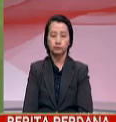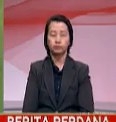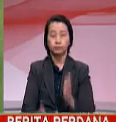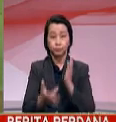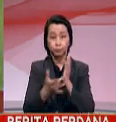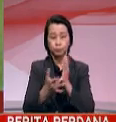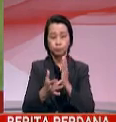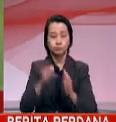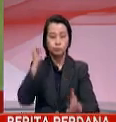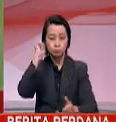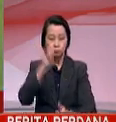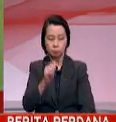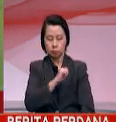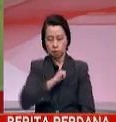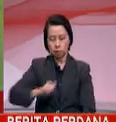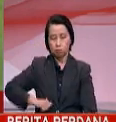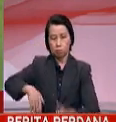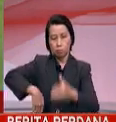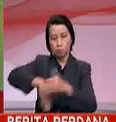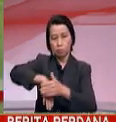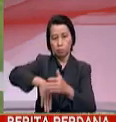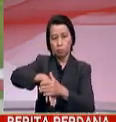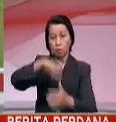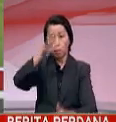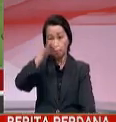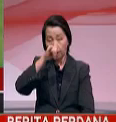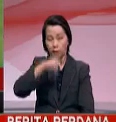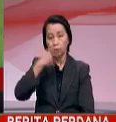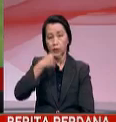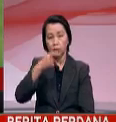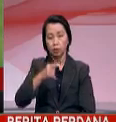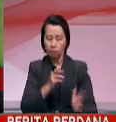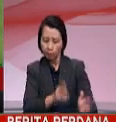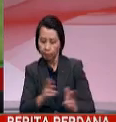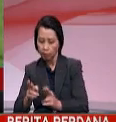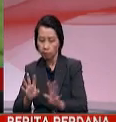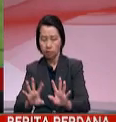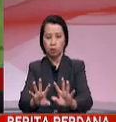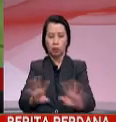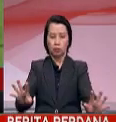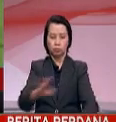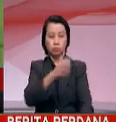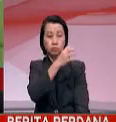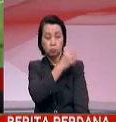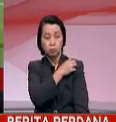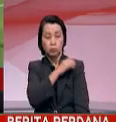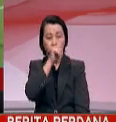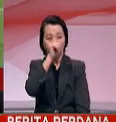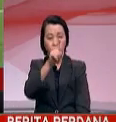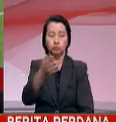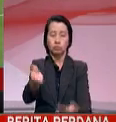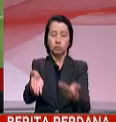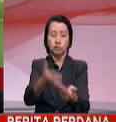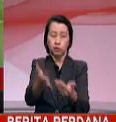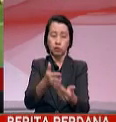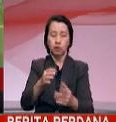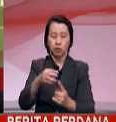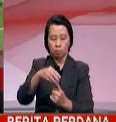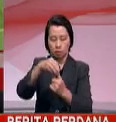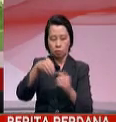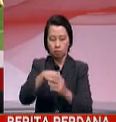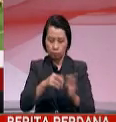Setiausaha Agung Persatuan Bola Sepak Melaka Asri Ninggal berkata, perancangan barisan kejurulatihan pasti lebih mudah terutama